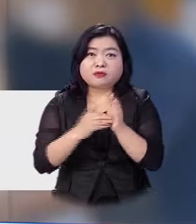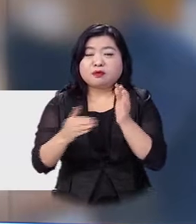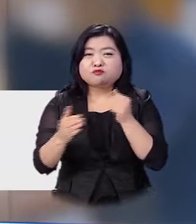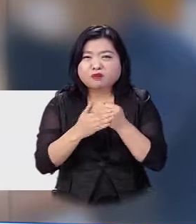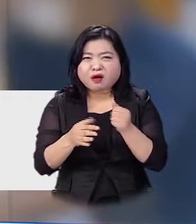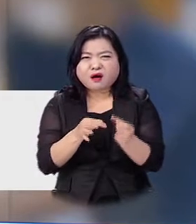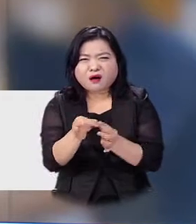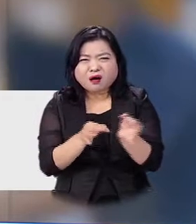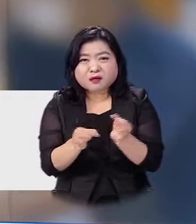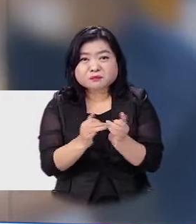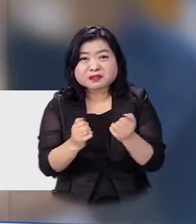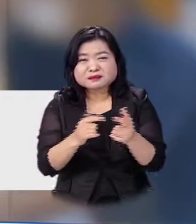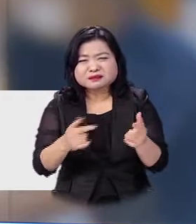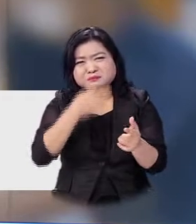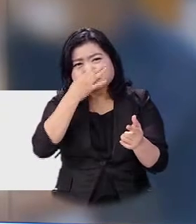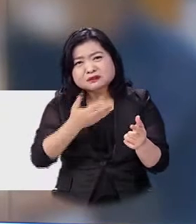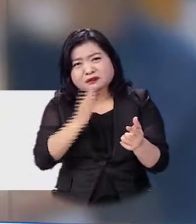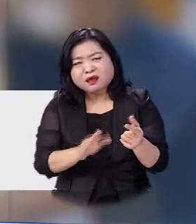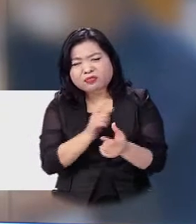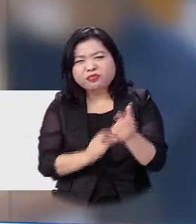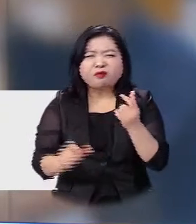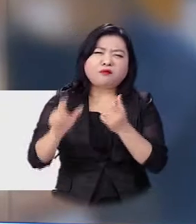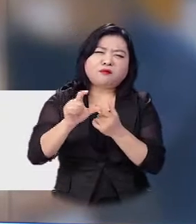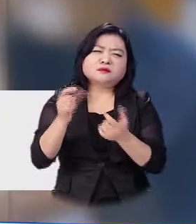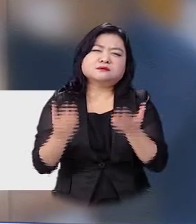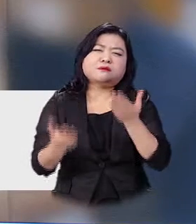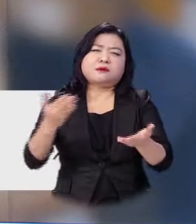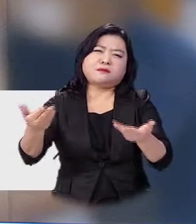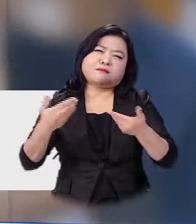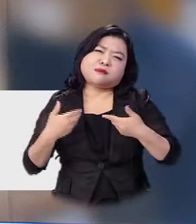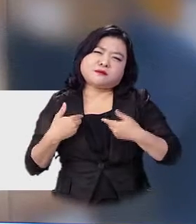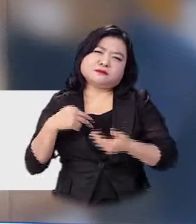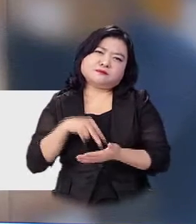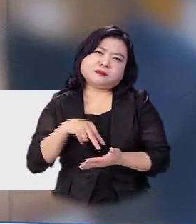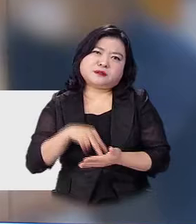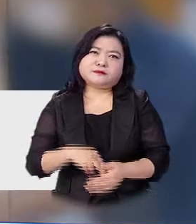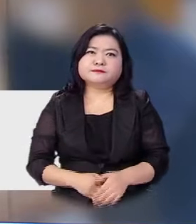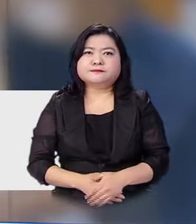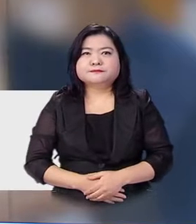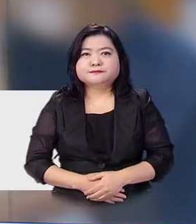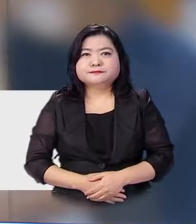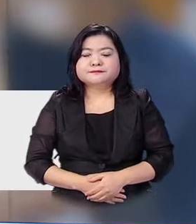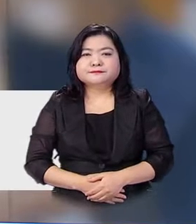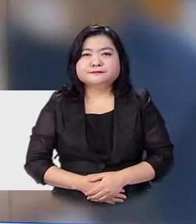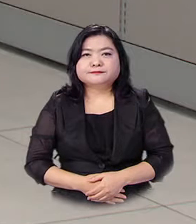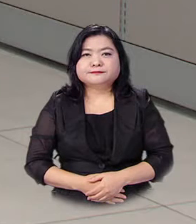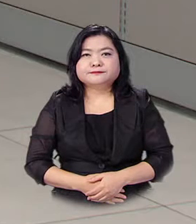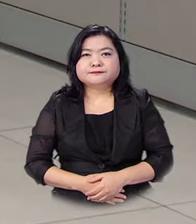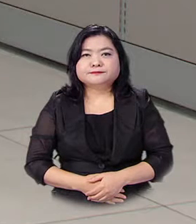힘든 자영업자들이 역차별을 받아야 하는 처지입니다. 한현호 기자가 보도합니다.